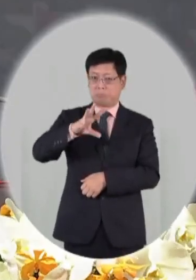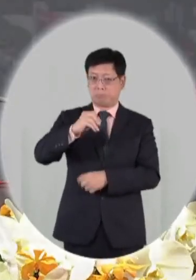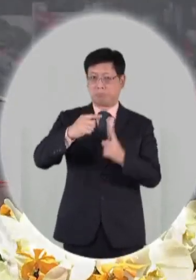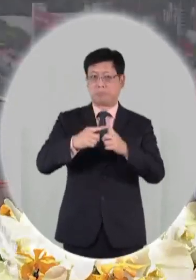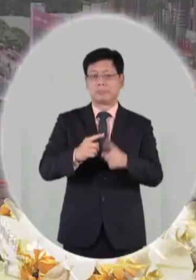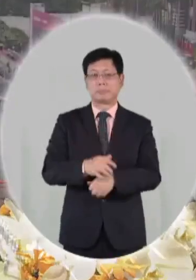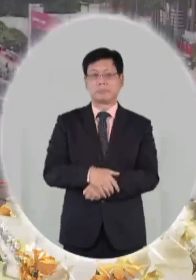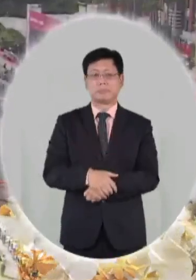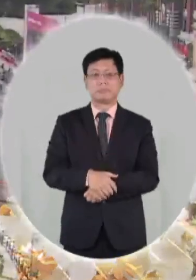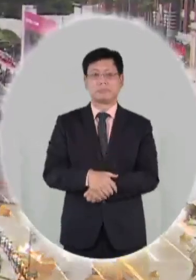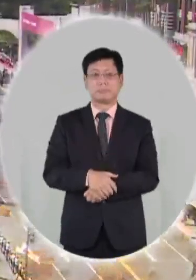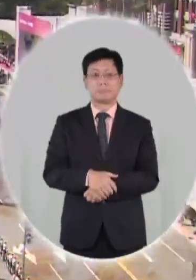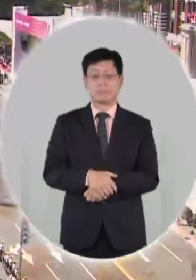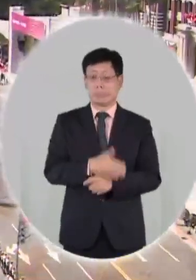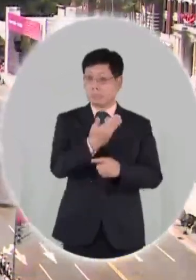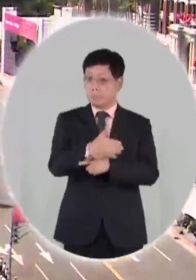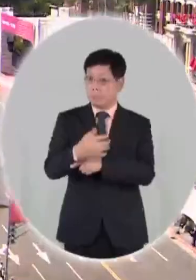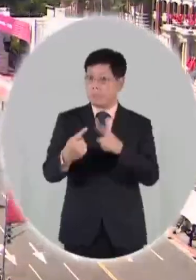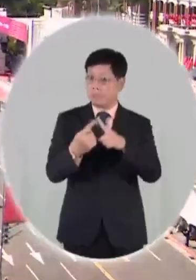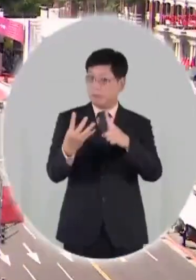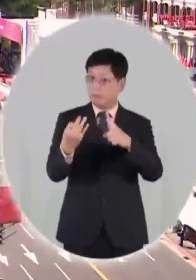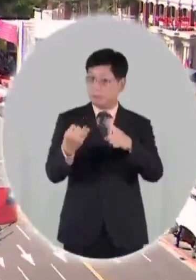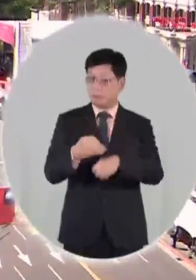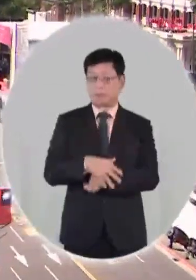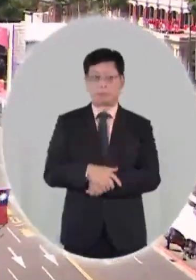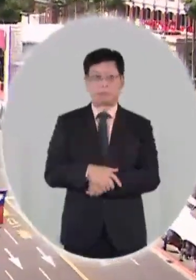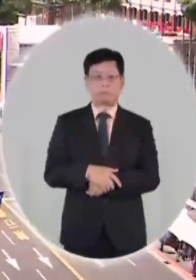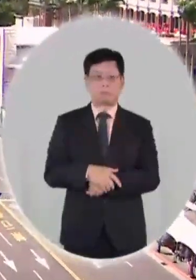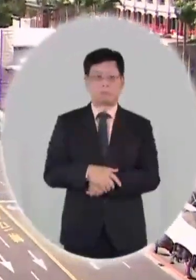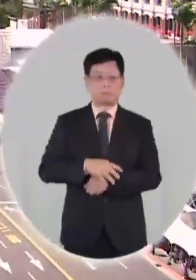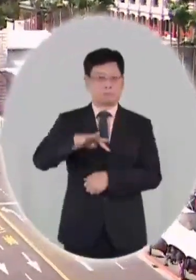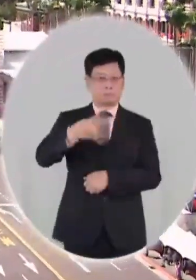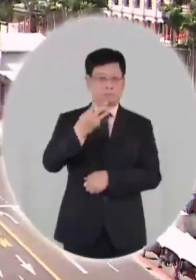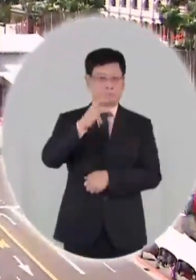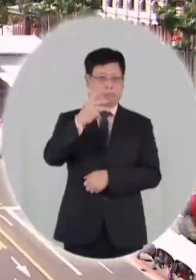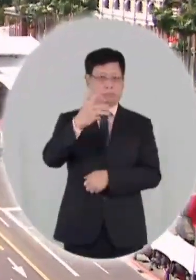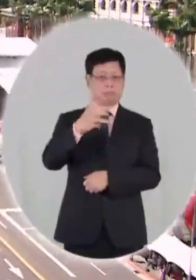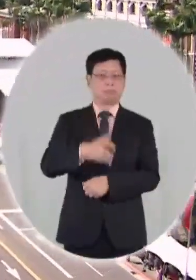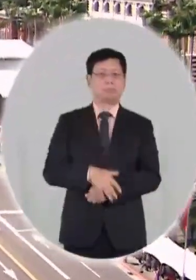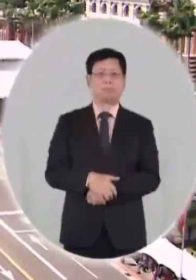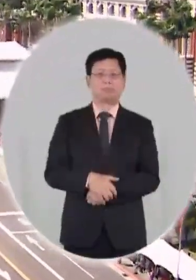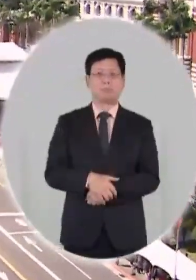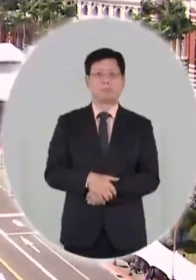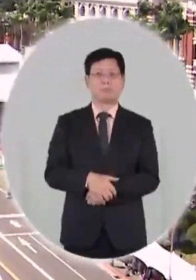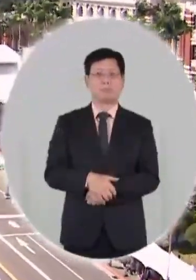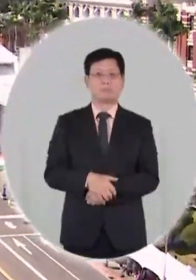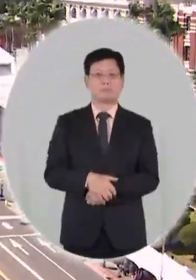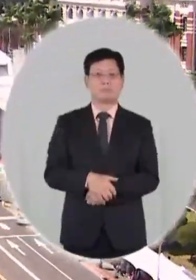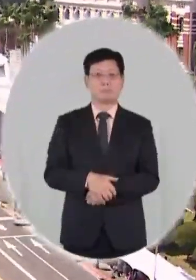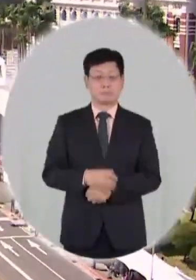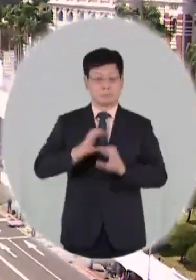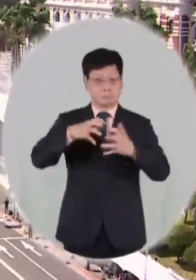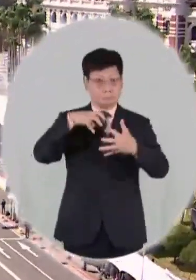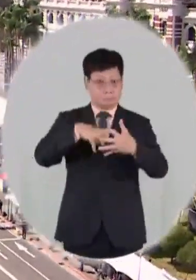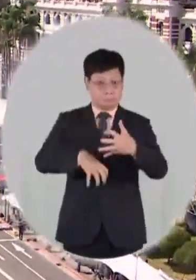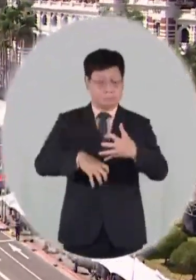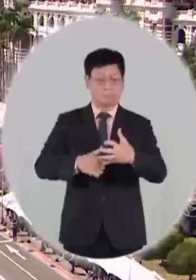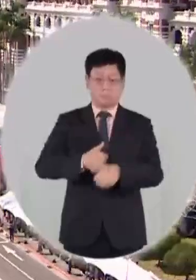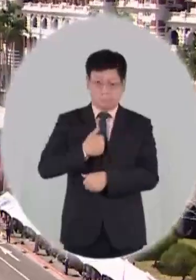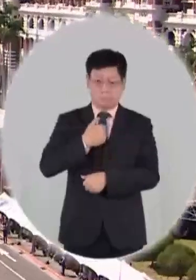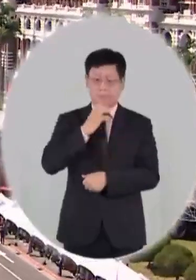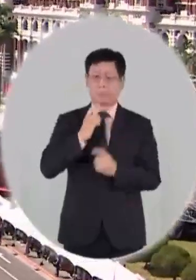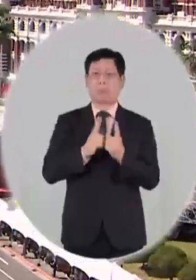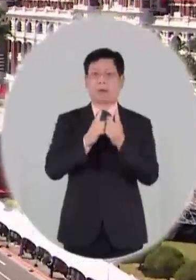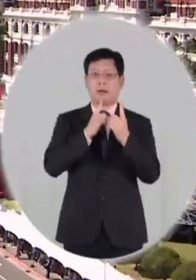2亿3000万，死亡人数也达到480万，国内也有